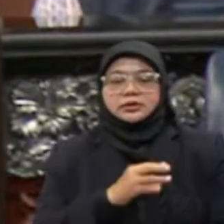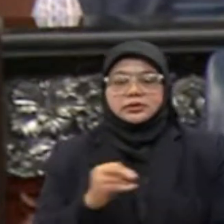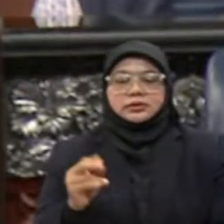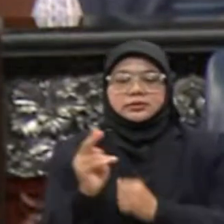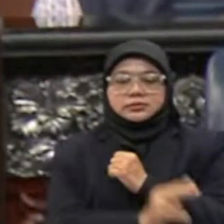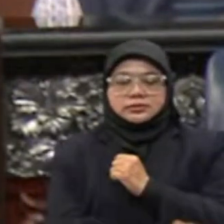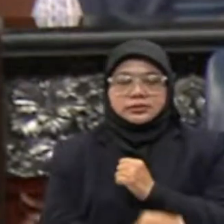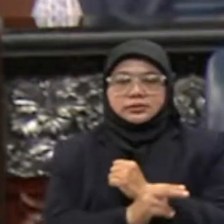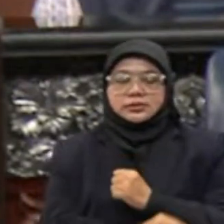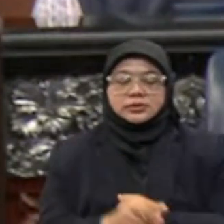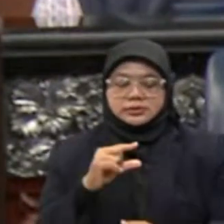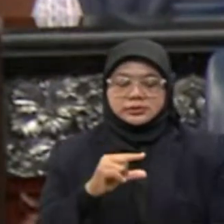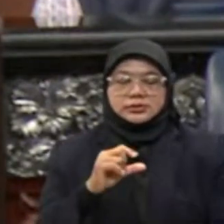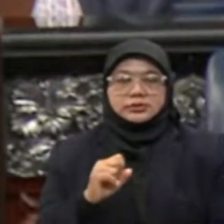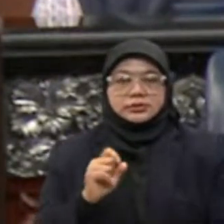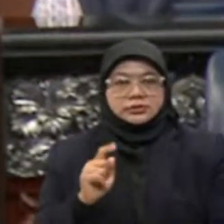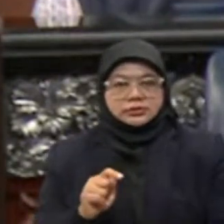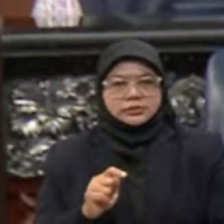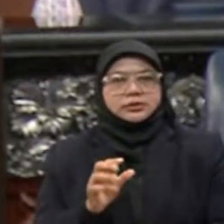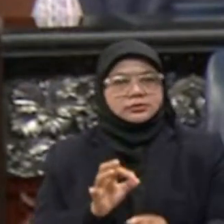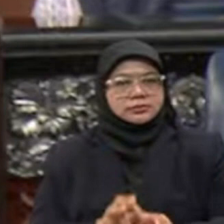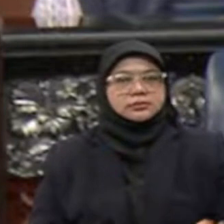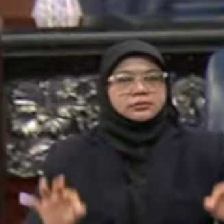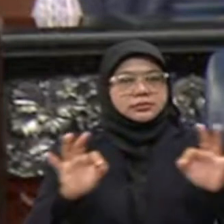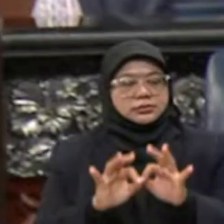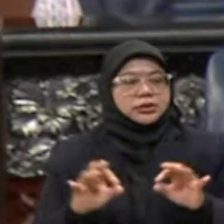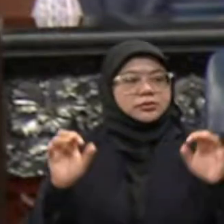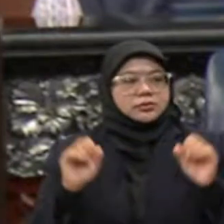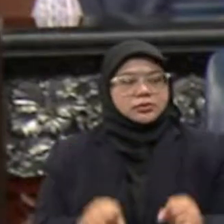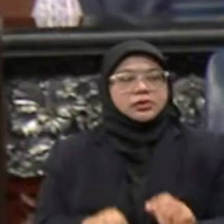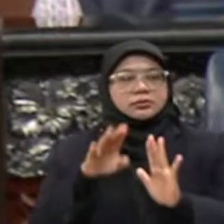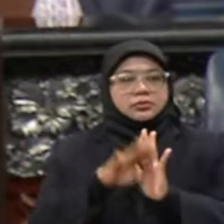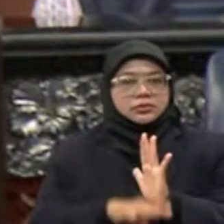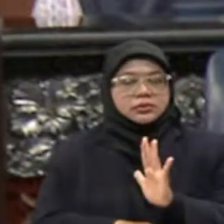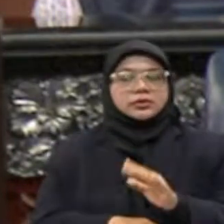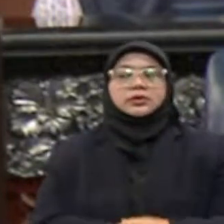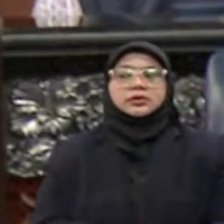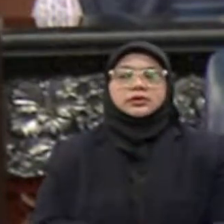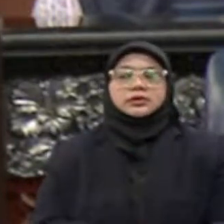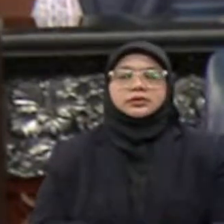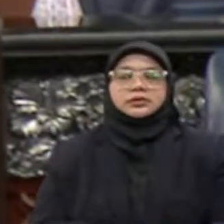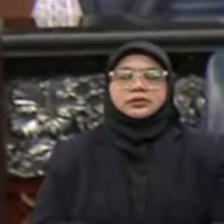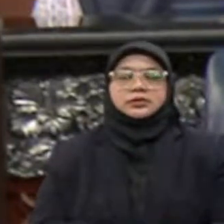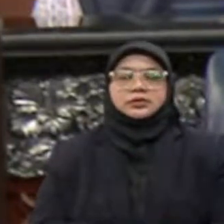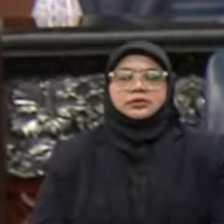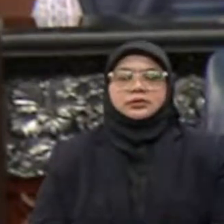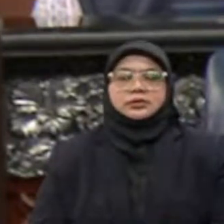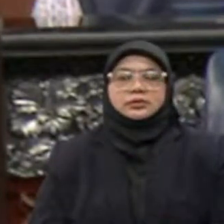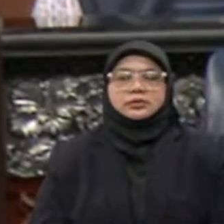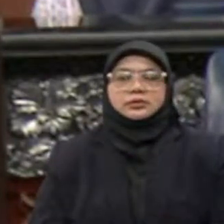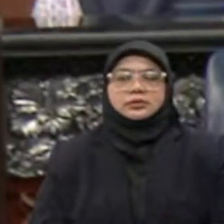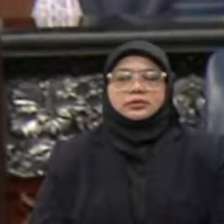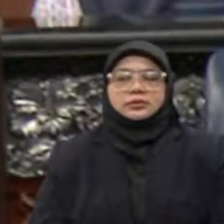negara Yesti juga atau yang paling penting adalah boleh mengurangkan apa yang dipanggil sebagai The Black ekonomi